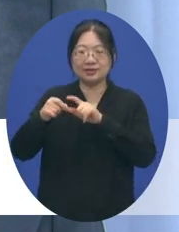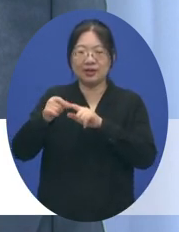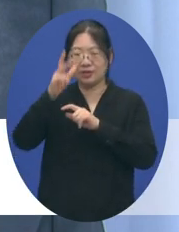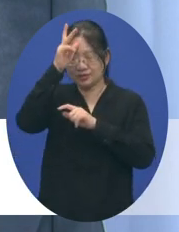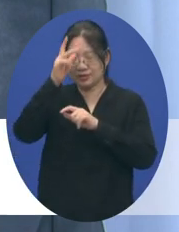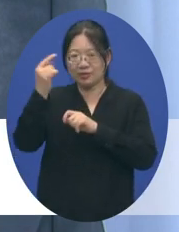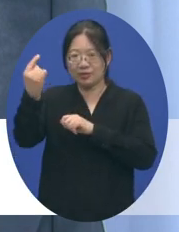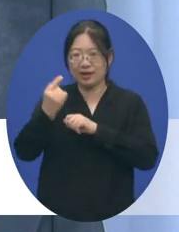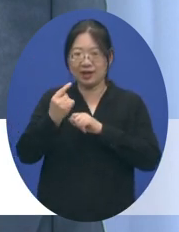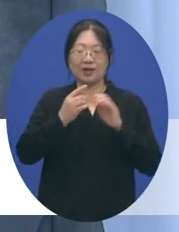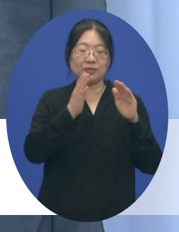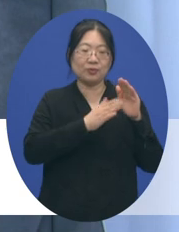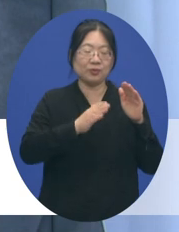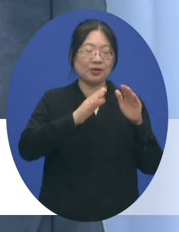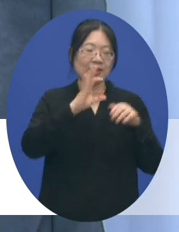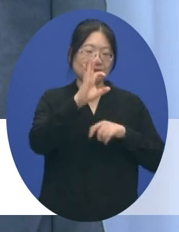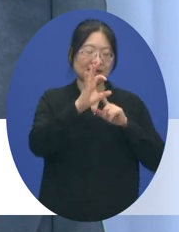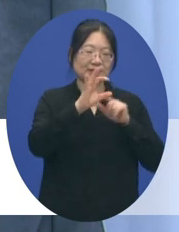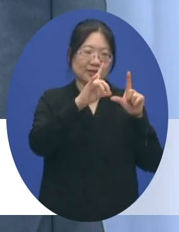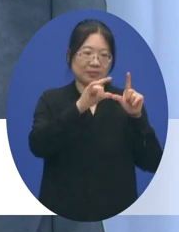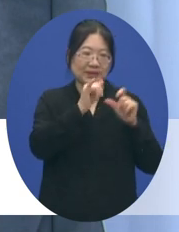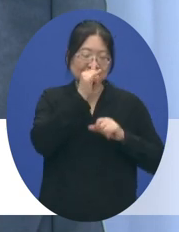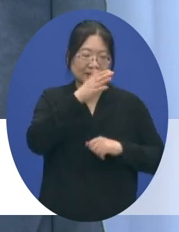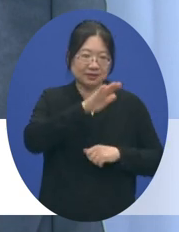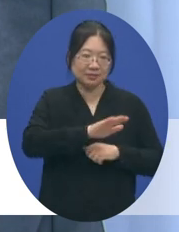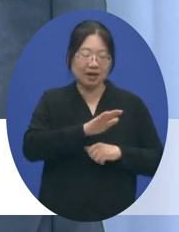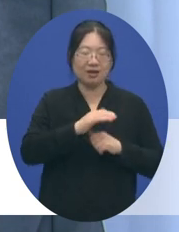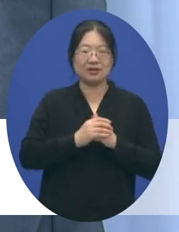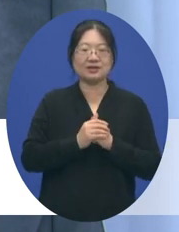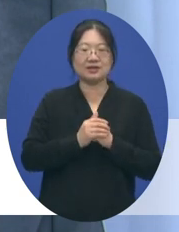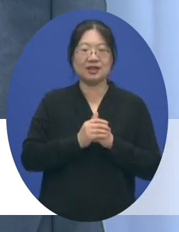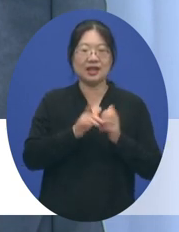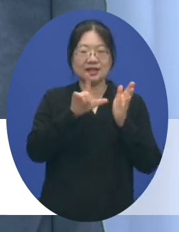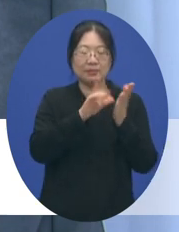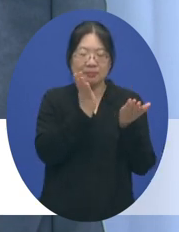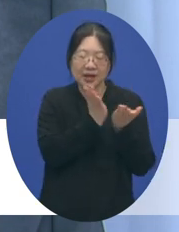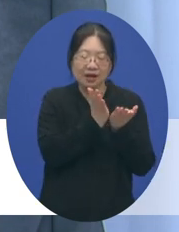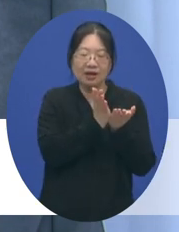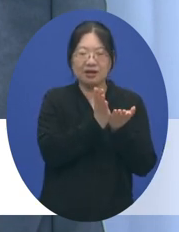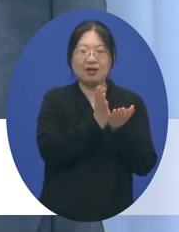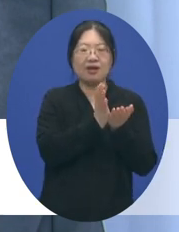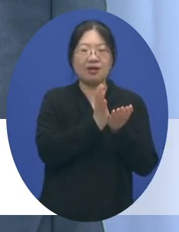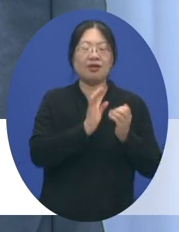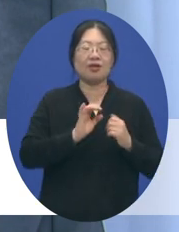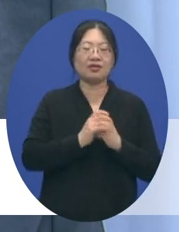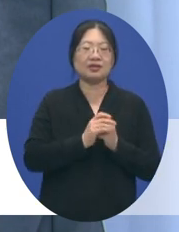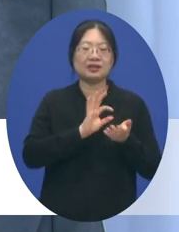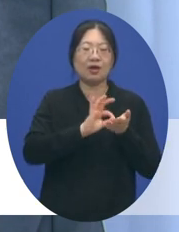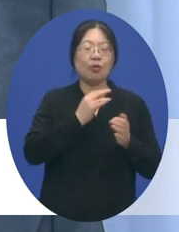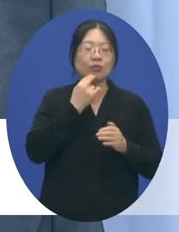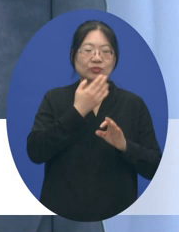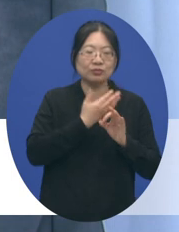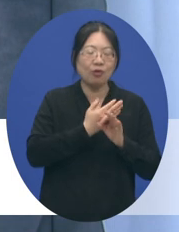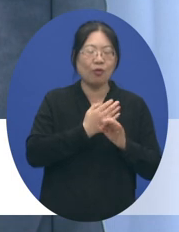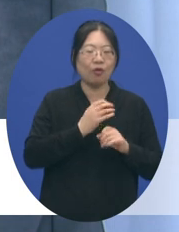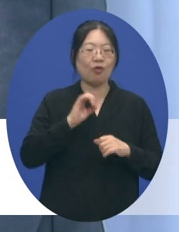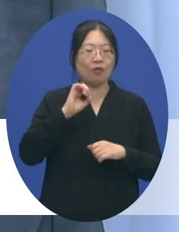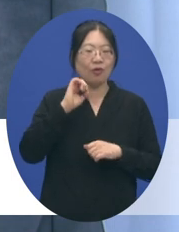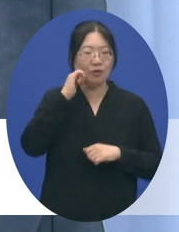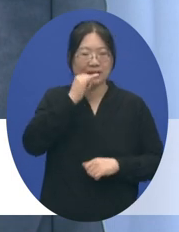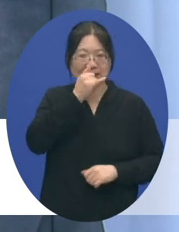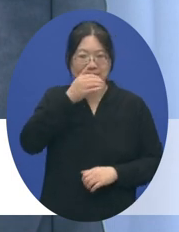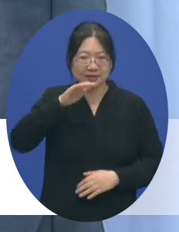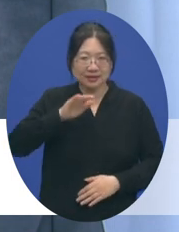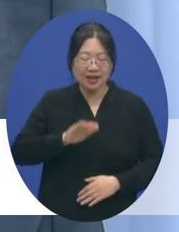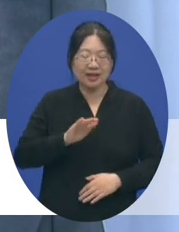공중 화장실에 설치도 있습니다 하지만 제때 작동하지 않는다면 있으나 만화일 텐데요 잘 작동하는지 경기도 도민